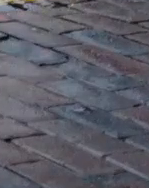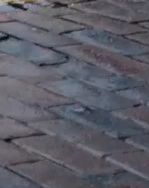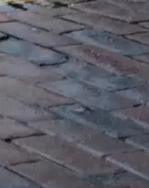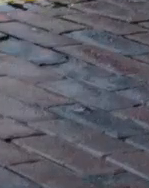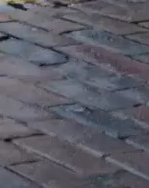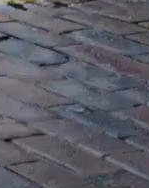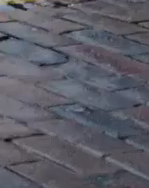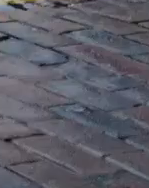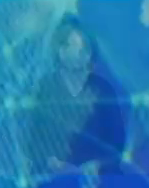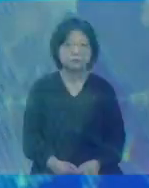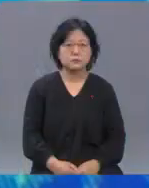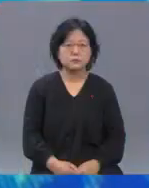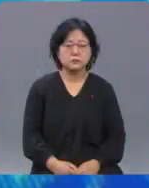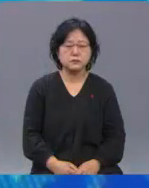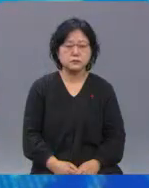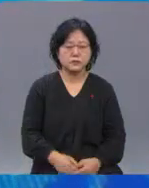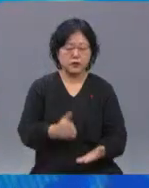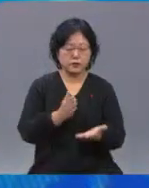좋습니다